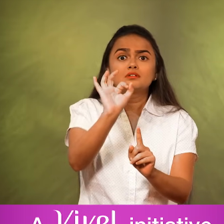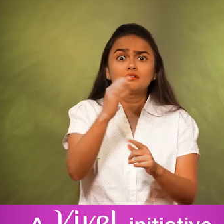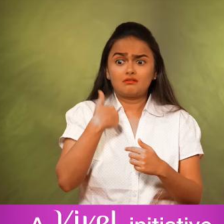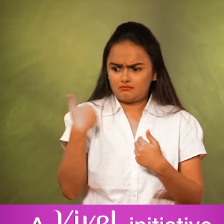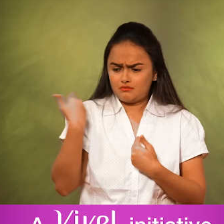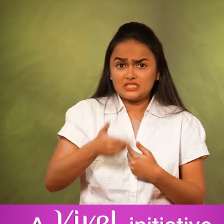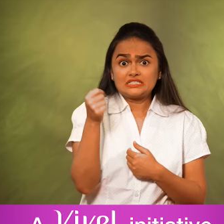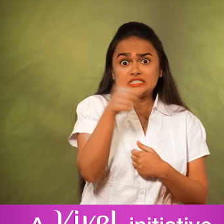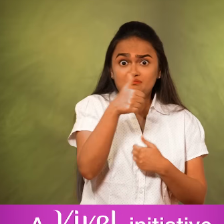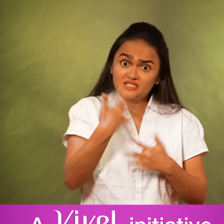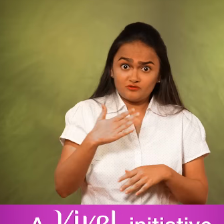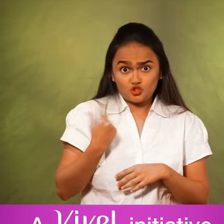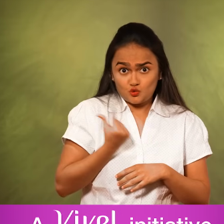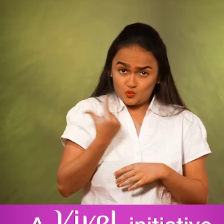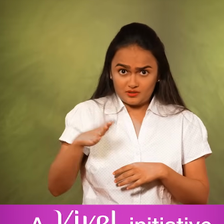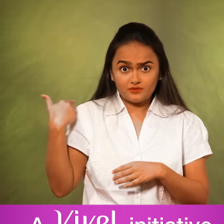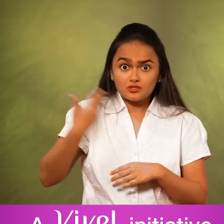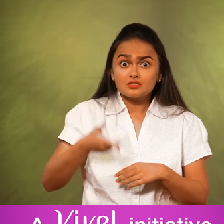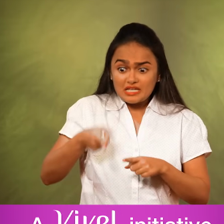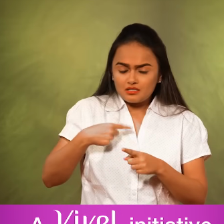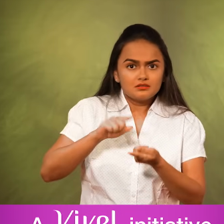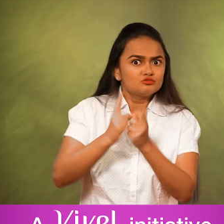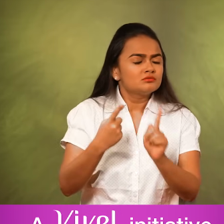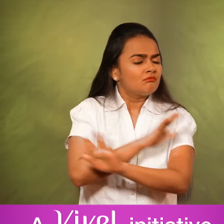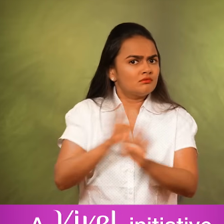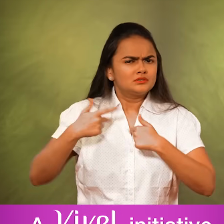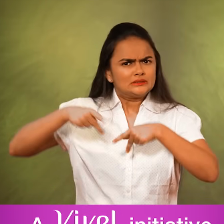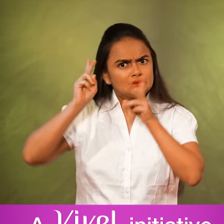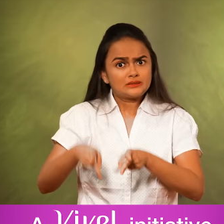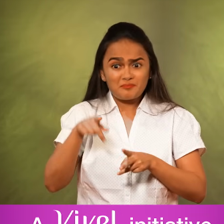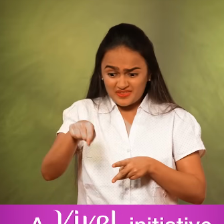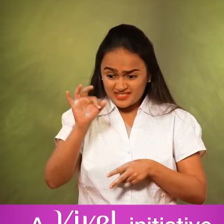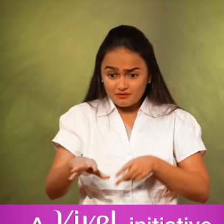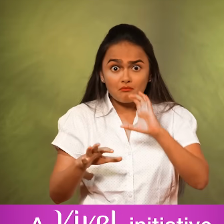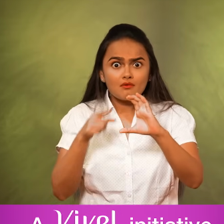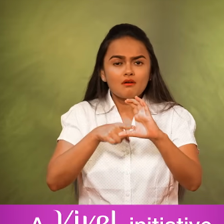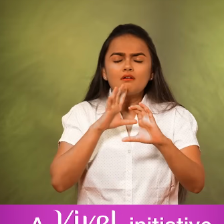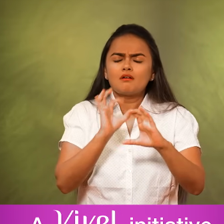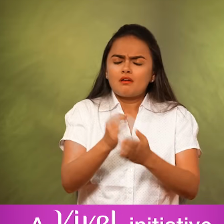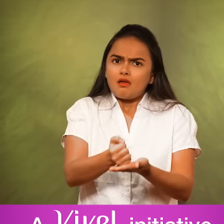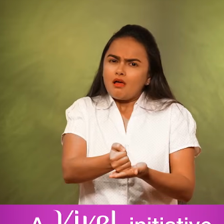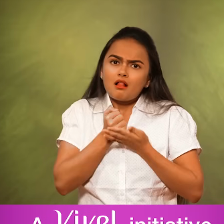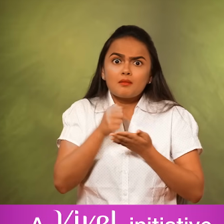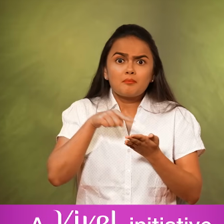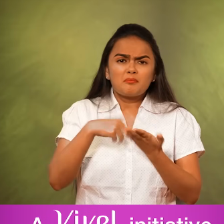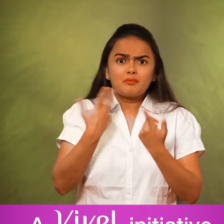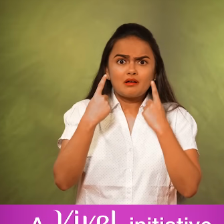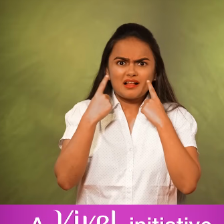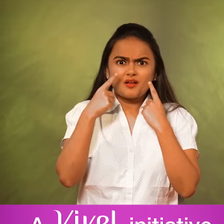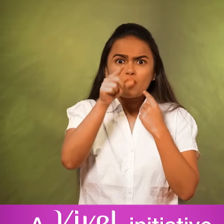मैंने ये मुझे यूज करते हुए ऑलमोस्ट 6 मंथ्स हो गए होंगे एंड मेरा ये रूटीन में बिल्कुल चेंज नहीं करती। लाइक दिस प्रोडक्ट रियली हेल्प्स